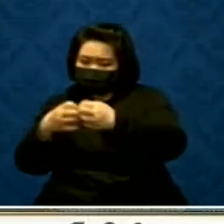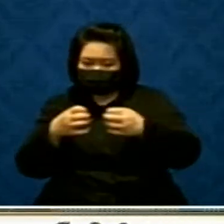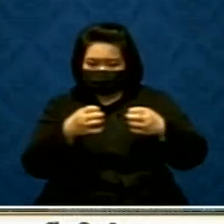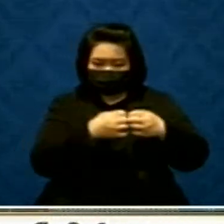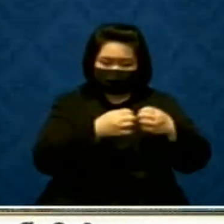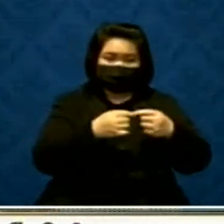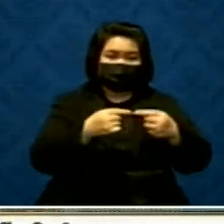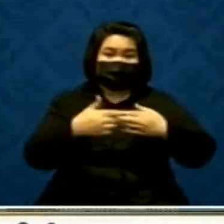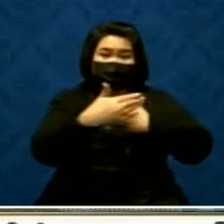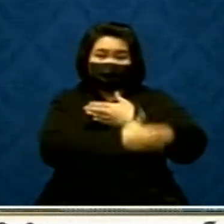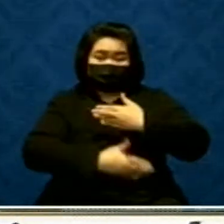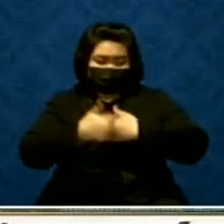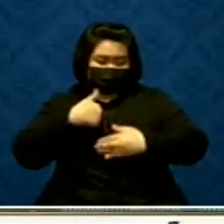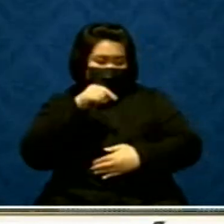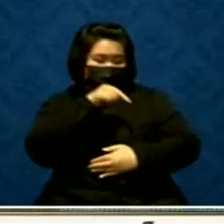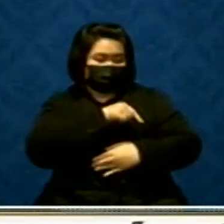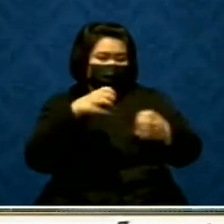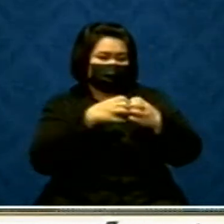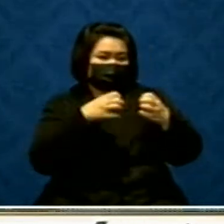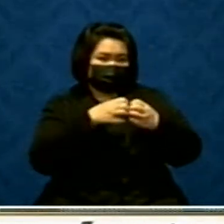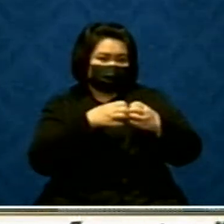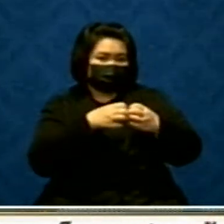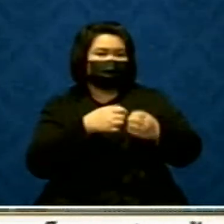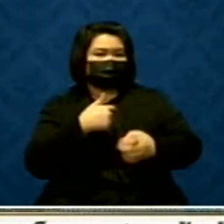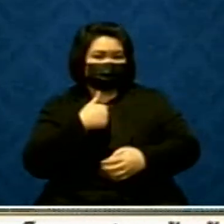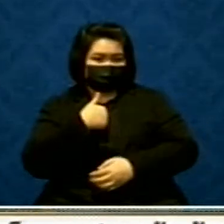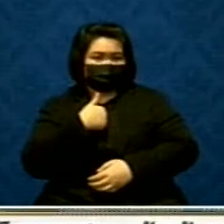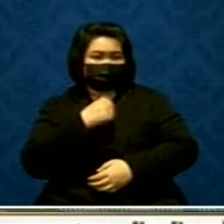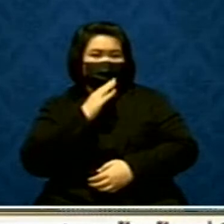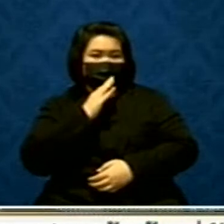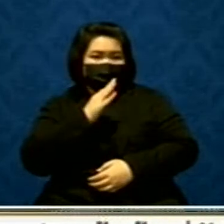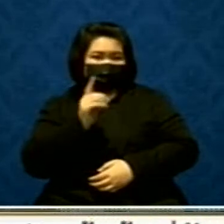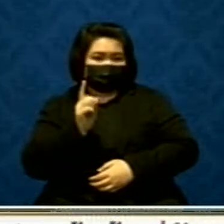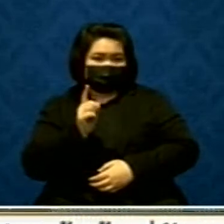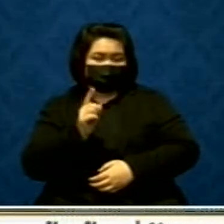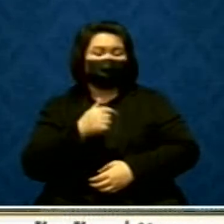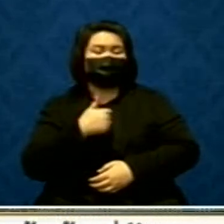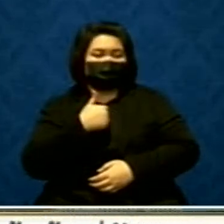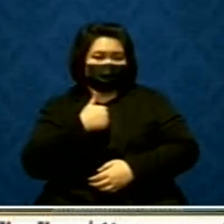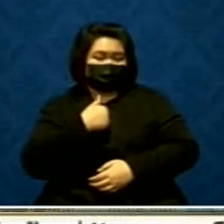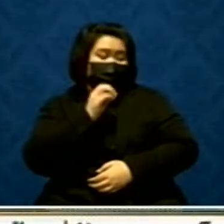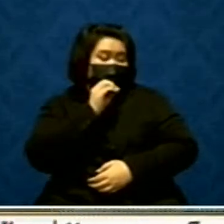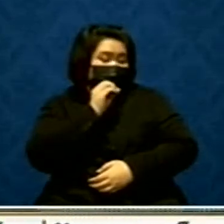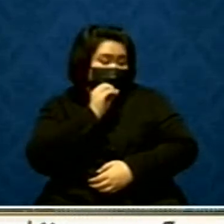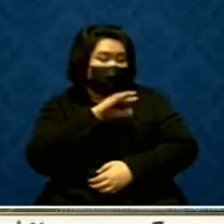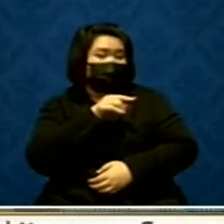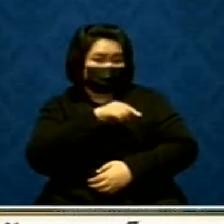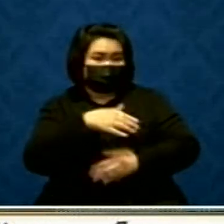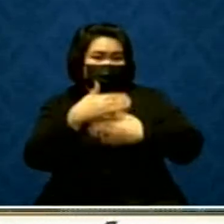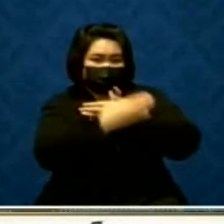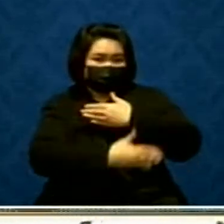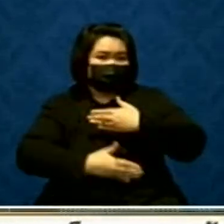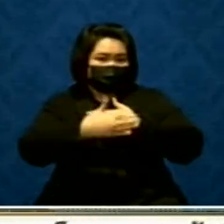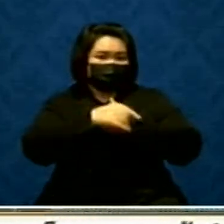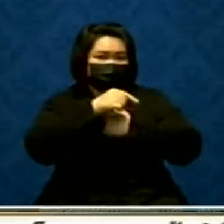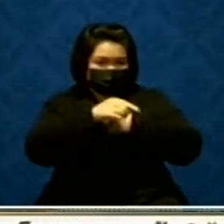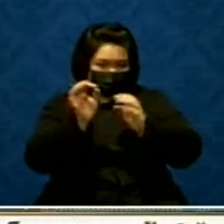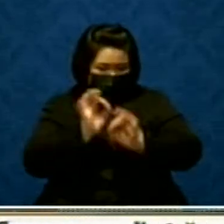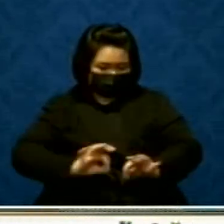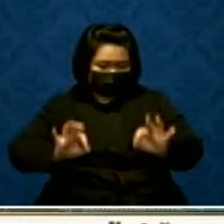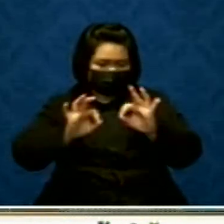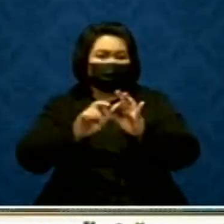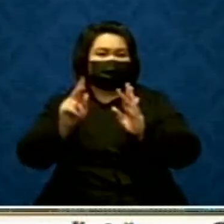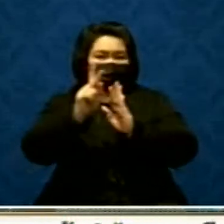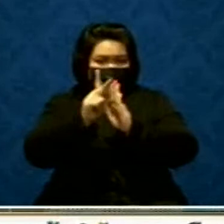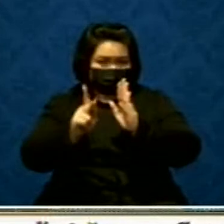การรถไฟเนี่ยผมยืนยันครับว่าผมได้สั่งการนะครับว่าการทำงานของการรถไฟนี่ต้องให้ยึดหลักการดำเนินการตาม